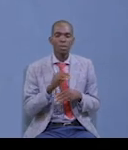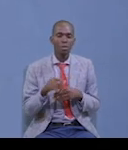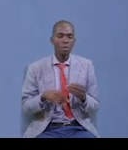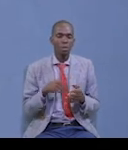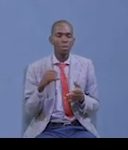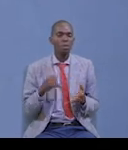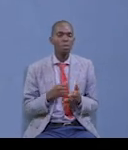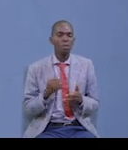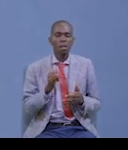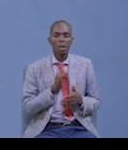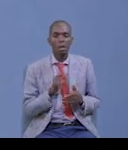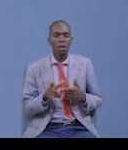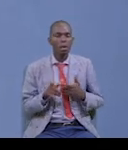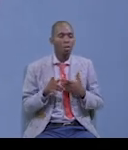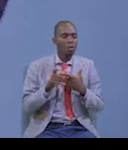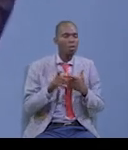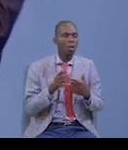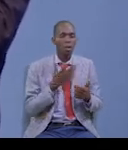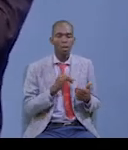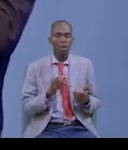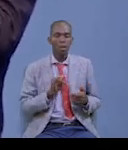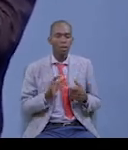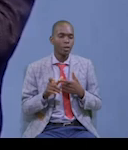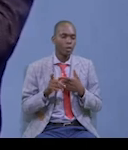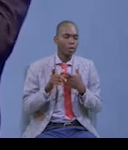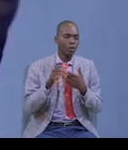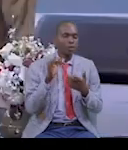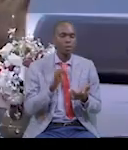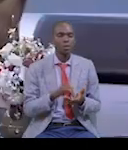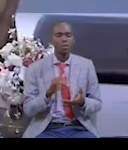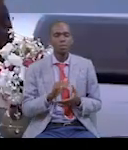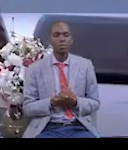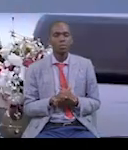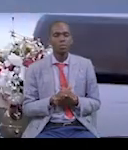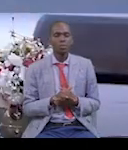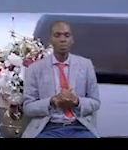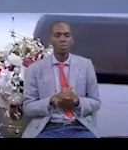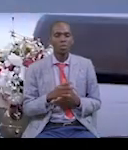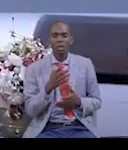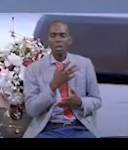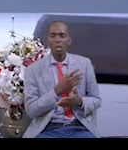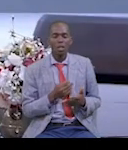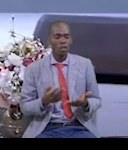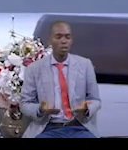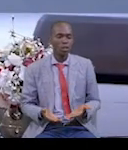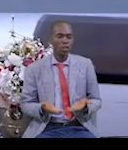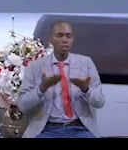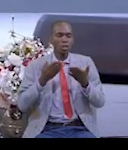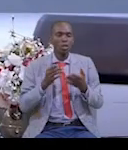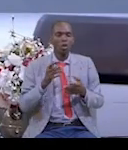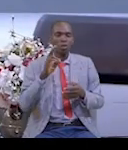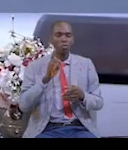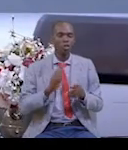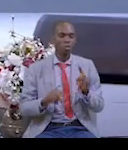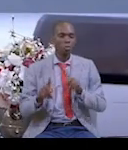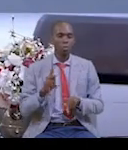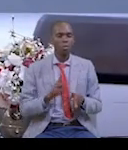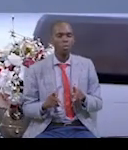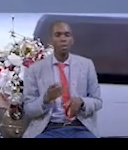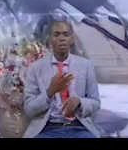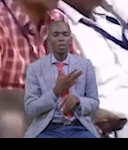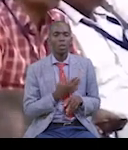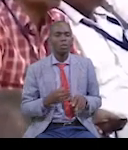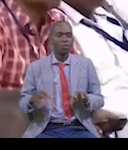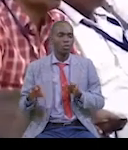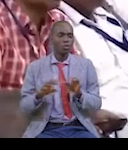ప్రార్థిస్తాను. I run again. నేను పరిగెట్టాను మళ్ళా పరిగెడతాను. I lift up the people. I do it again. నేను